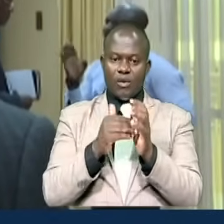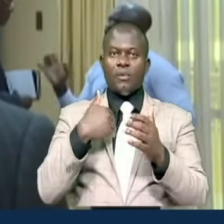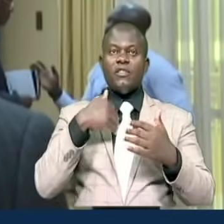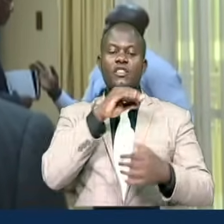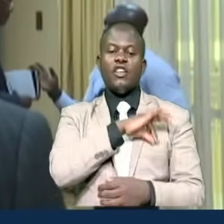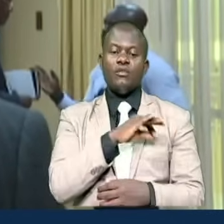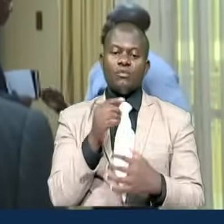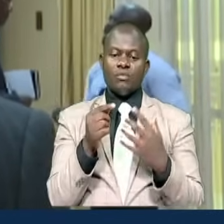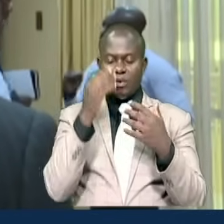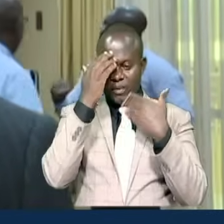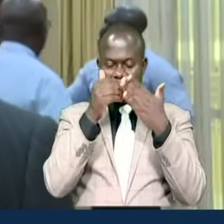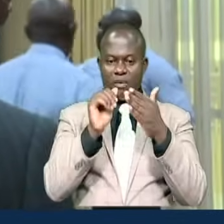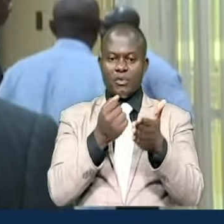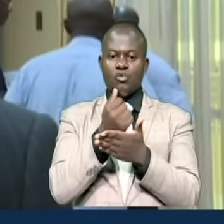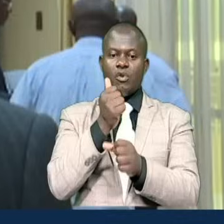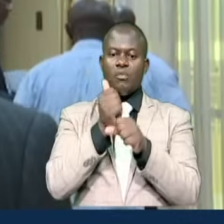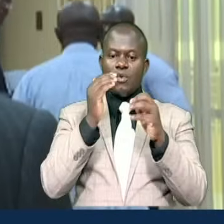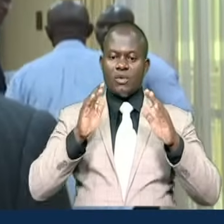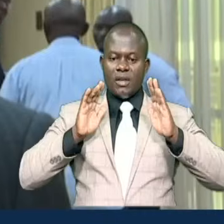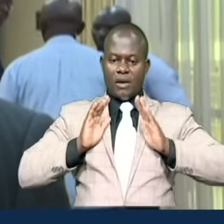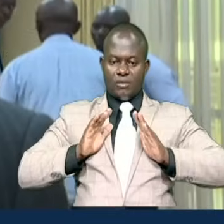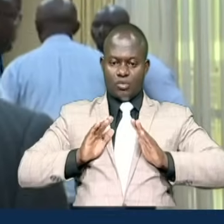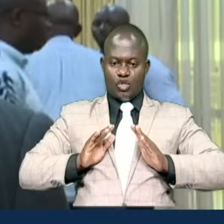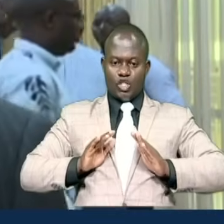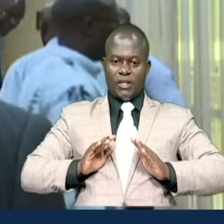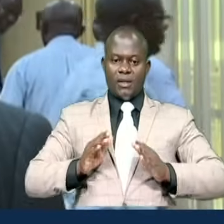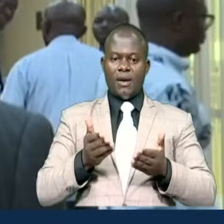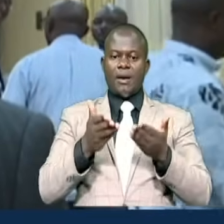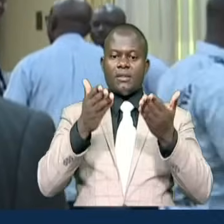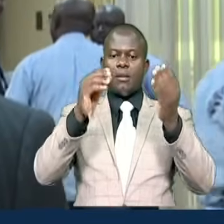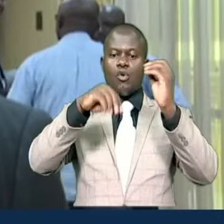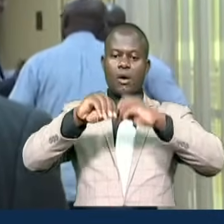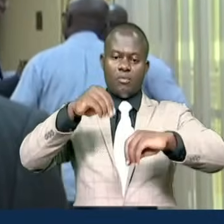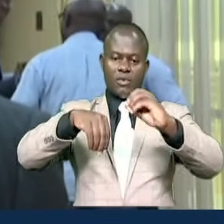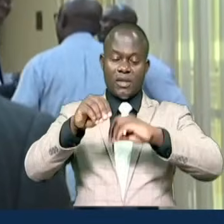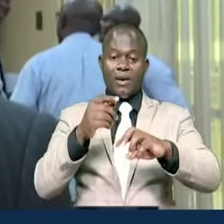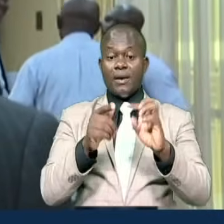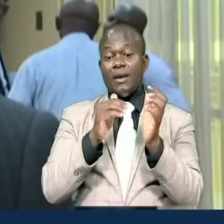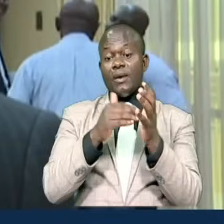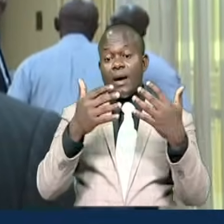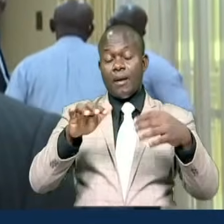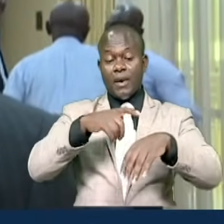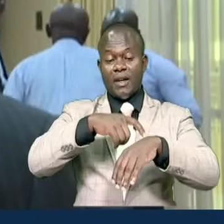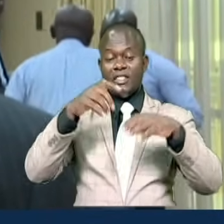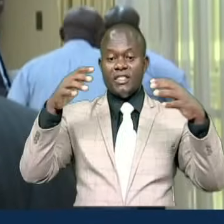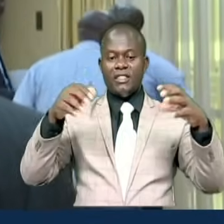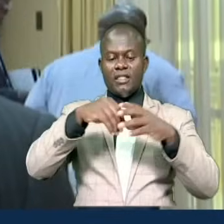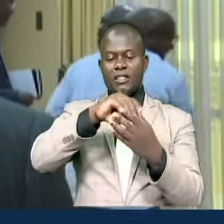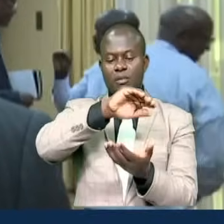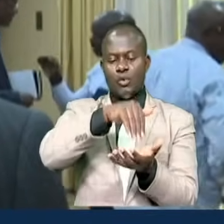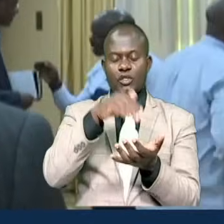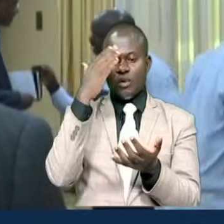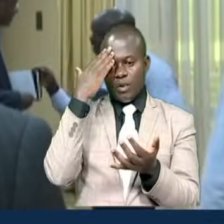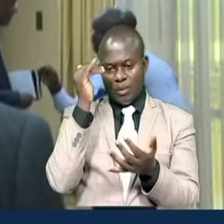inyungu kuko bituma umukozi akora tuje akazamura umusaruro akanamara igihe kinini mu kigo kubera yuko